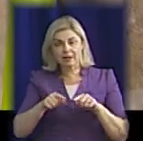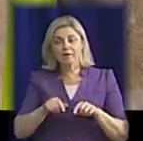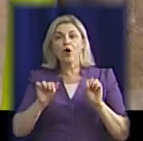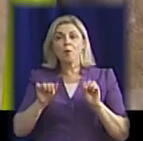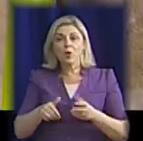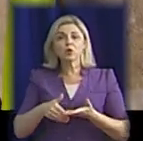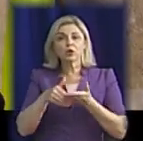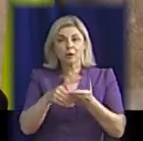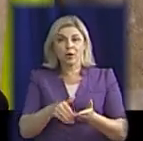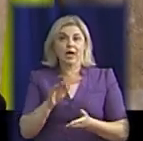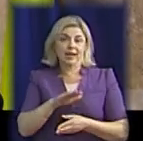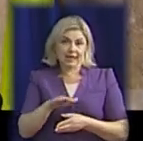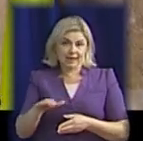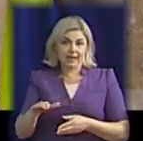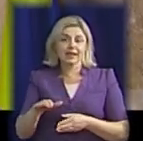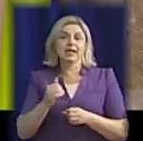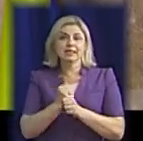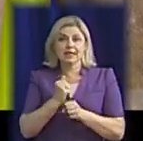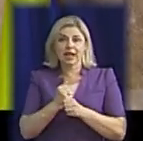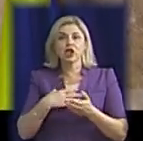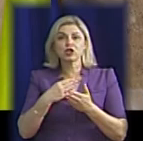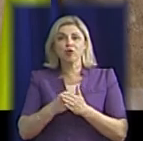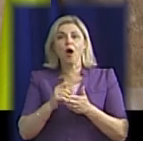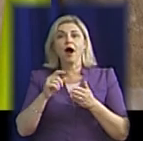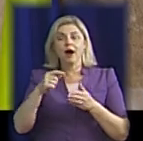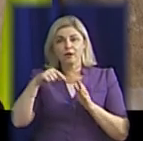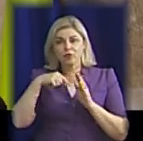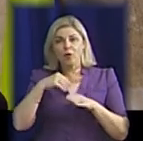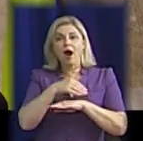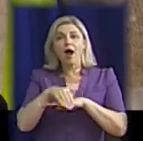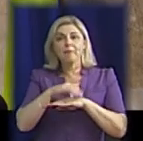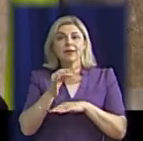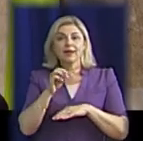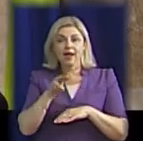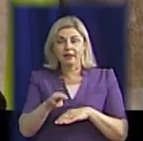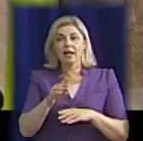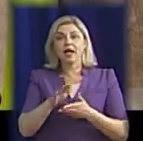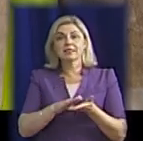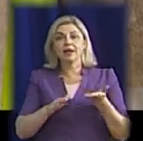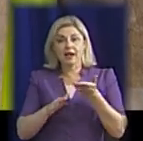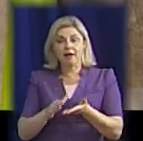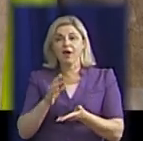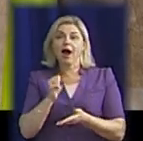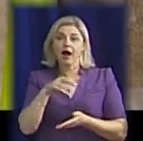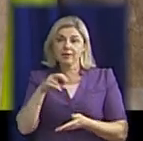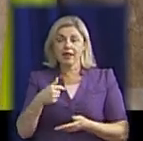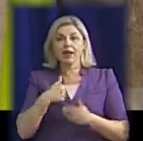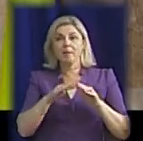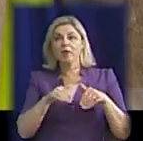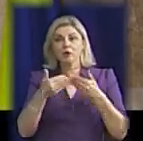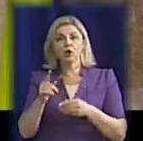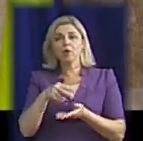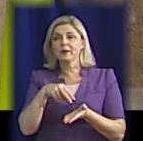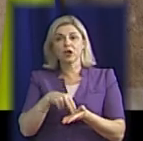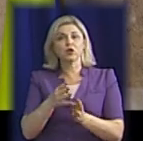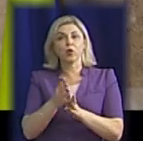можуть допомогти дитині створити кабінети і подати заяви, але я рекомендую для того, щоб не стояти в черги